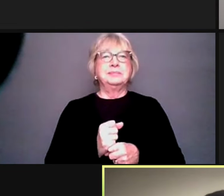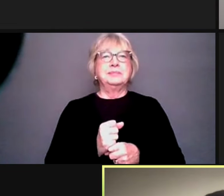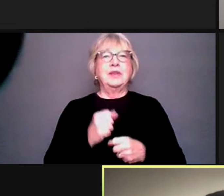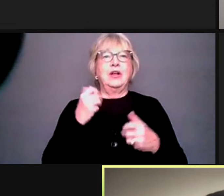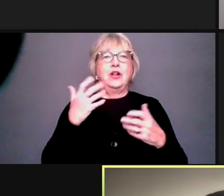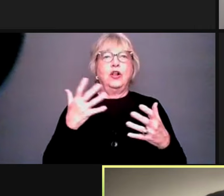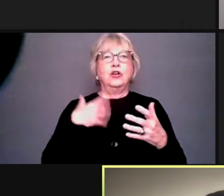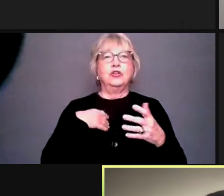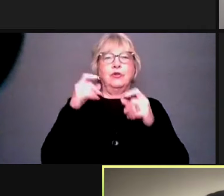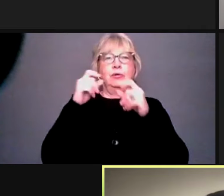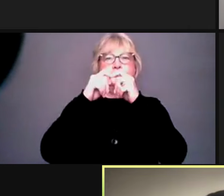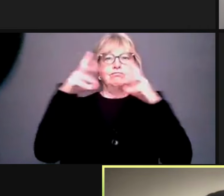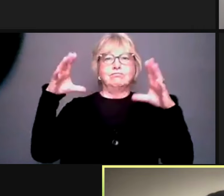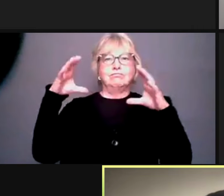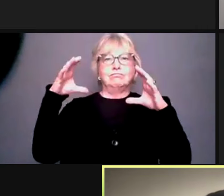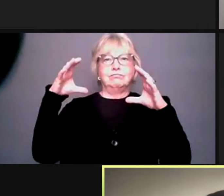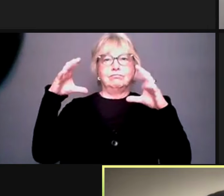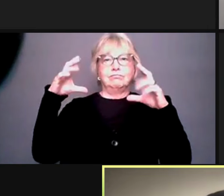écran.